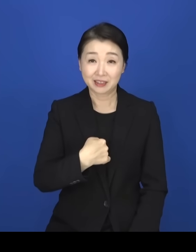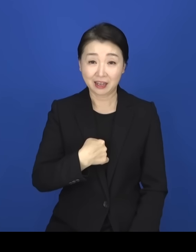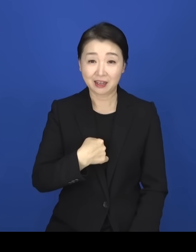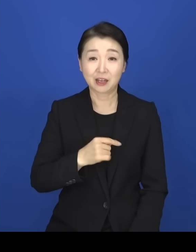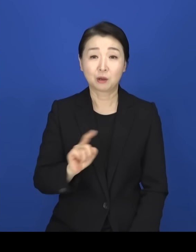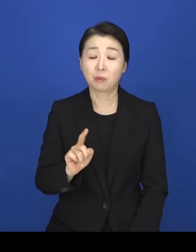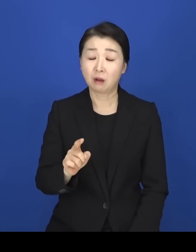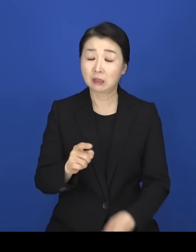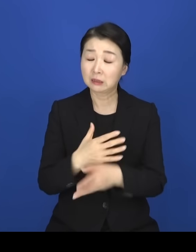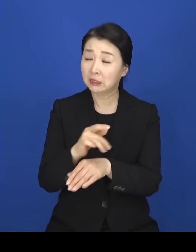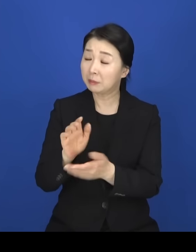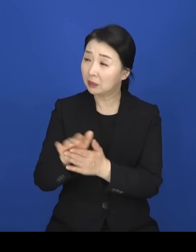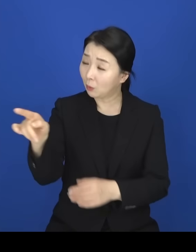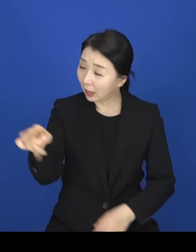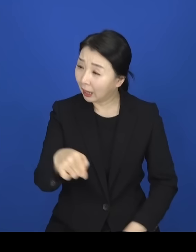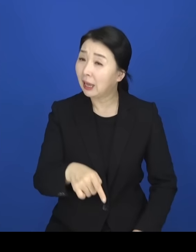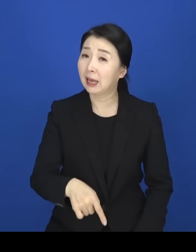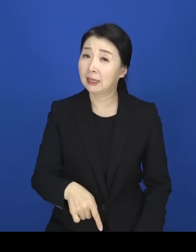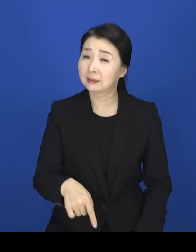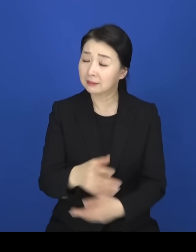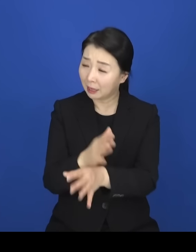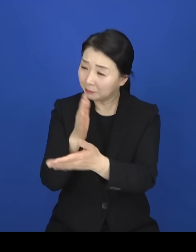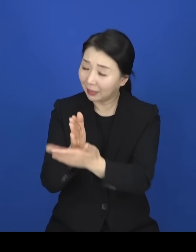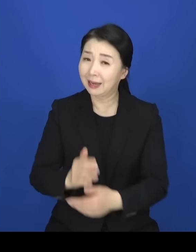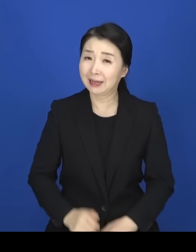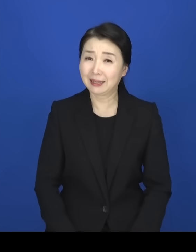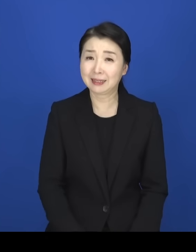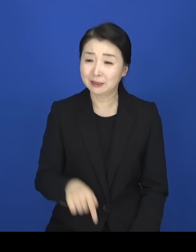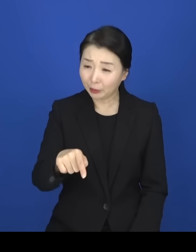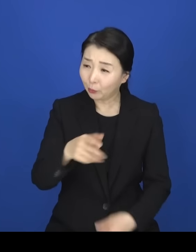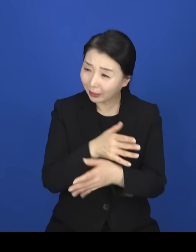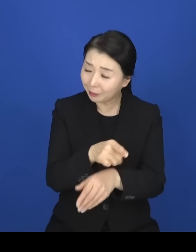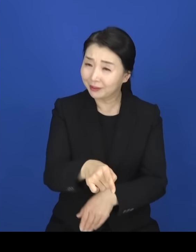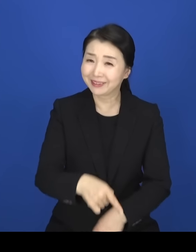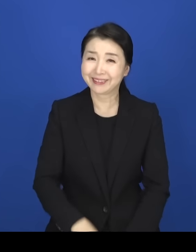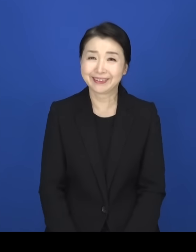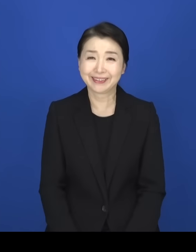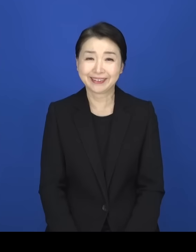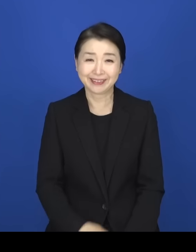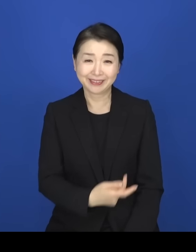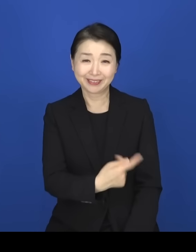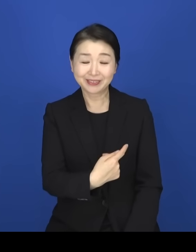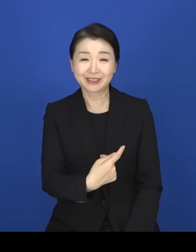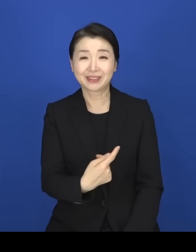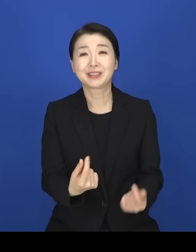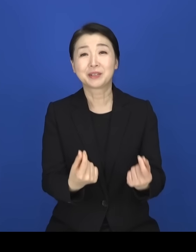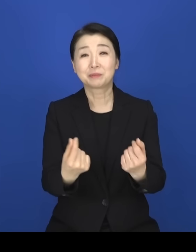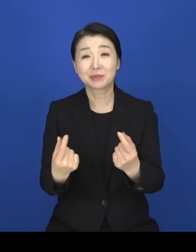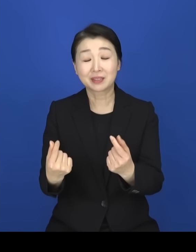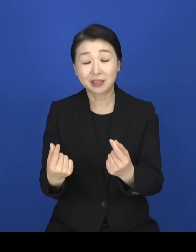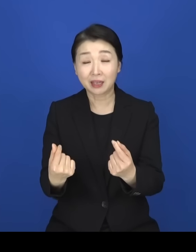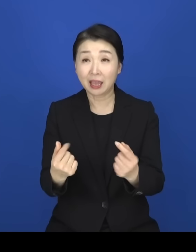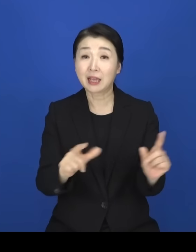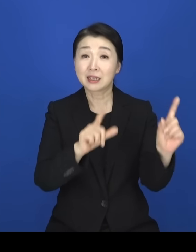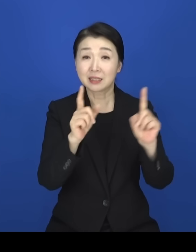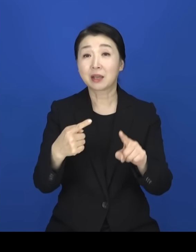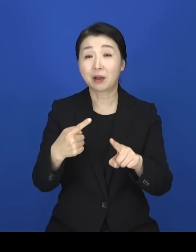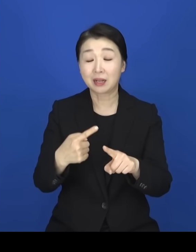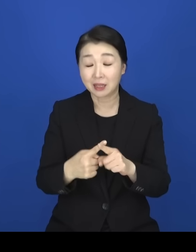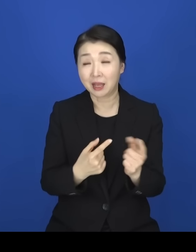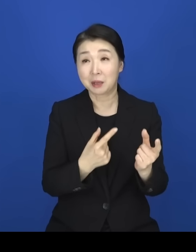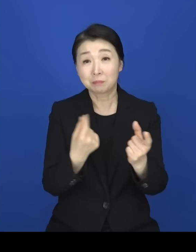저랑도 그렇게 까불 거면 직접 출연하지 왜 거기서 까불고 있어. 에이씨, 여기서 까불지. 길이랑 저랑도 비슷하게 있다가 네.